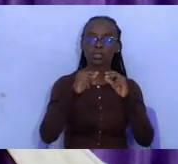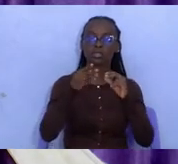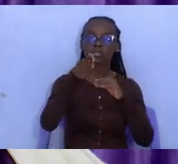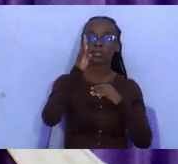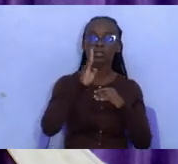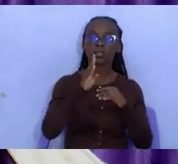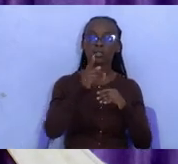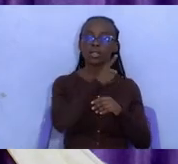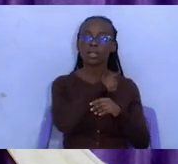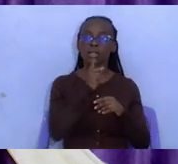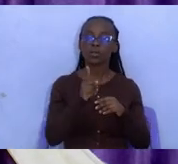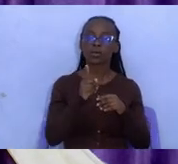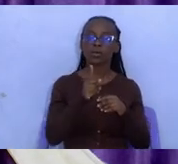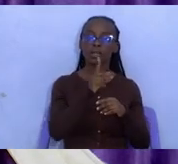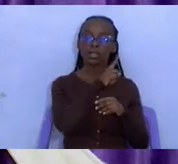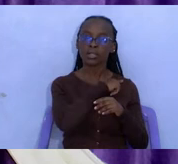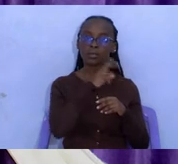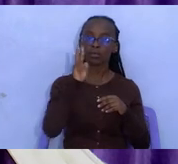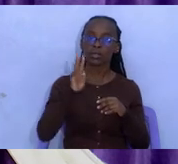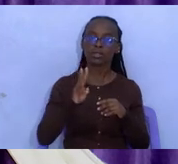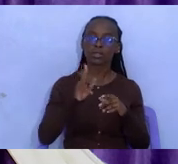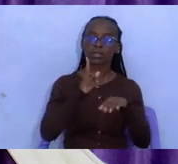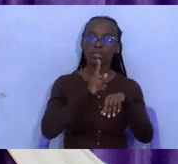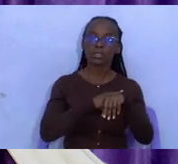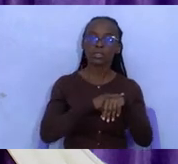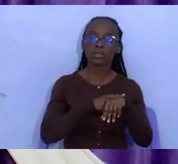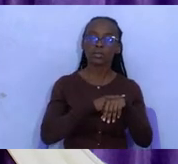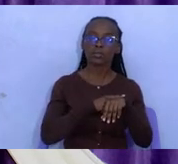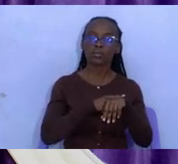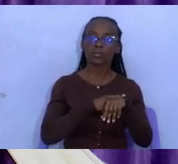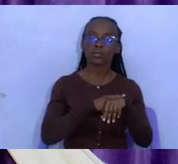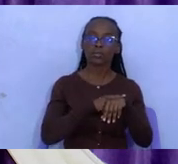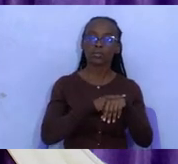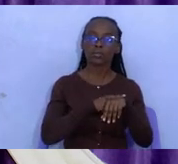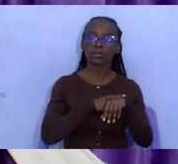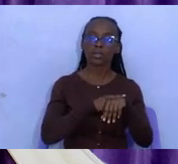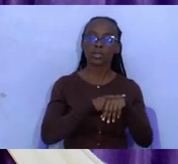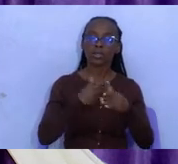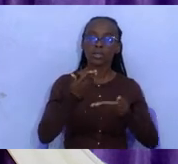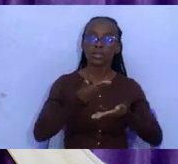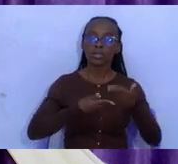number one. Number two, wakati ambapo kulikuwa na mtumishi wa Mungu.